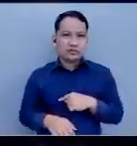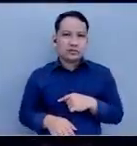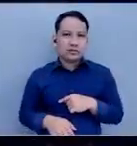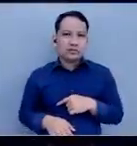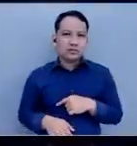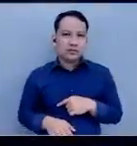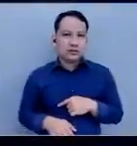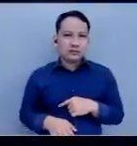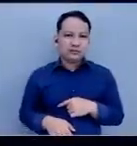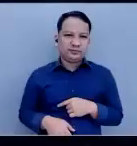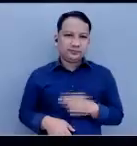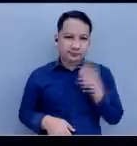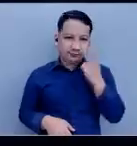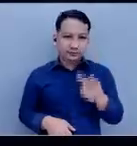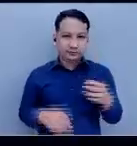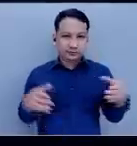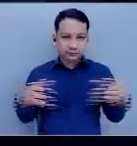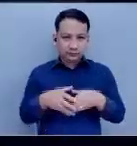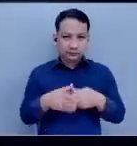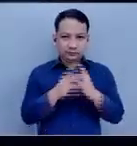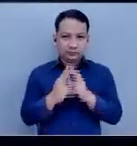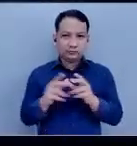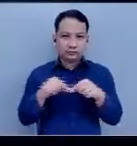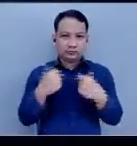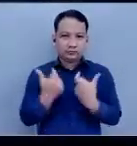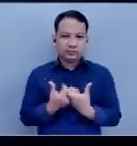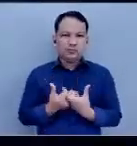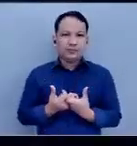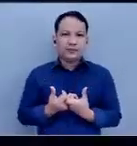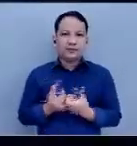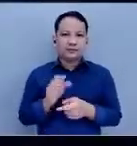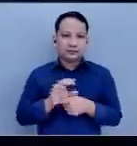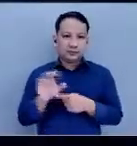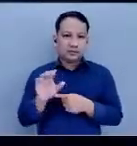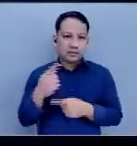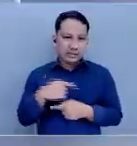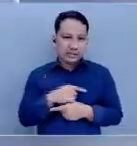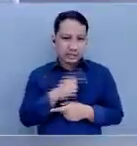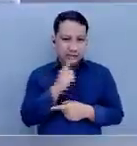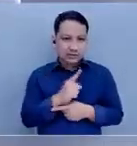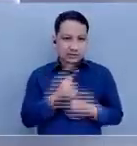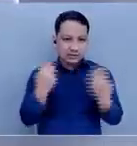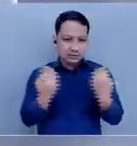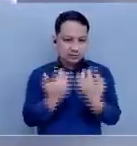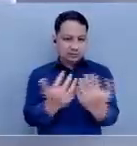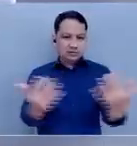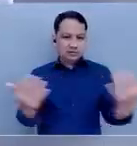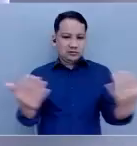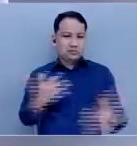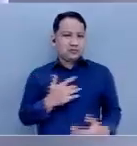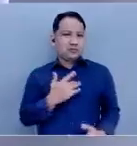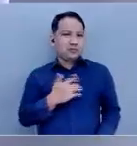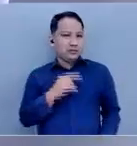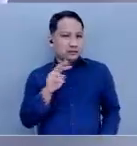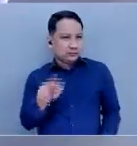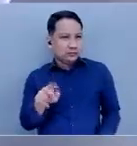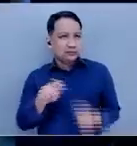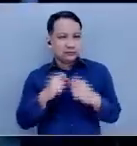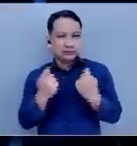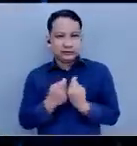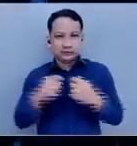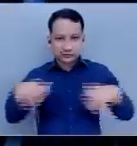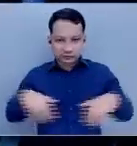po nakikita yung unity namin as a group and our charisma. And of course, yung manonood sa amin, mararamdaman nila yun kapag may teamwork yung isang